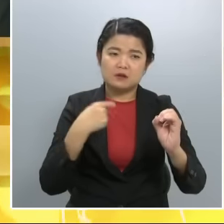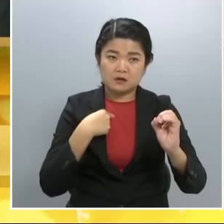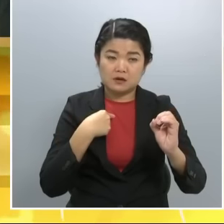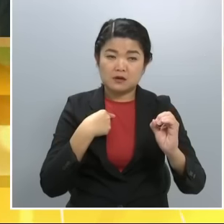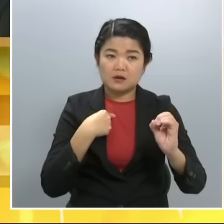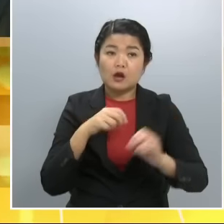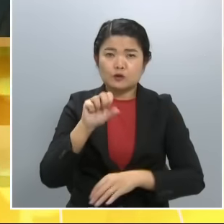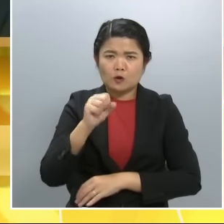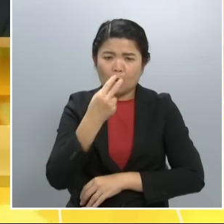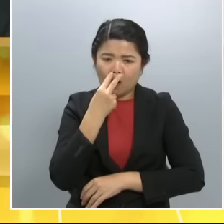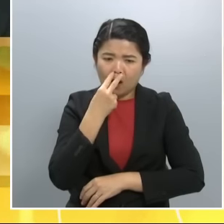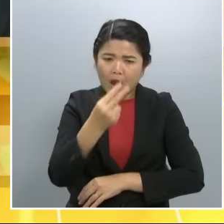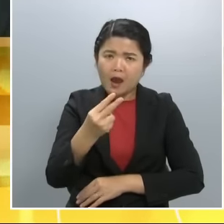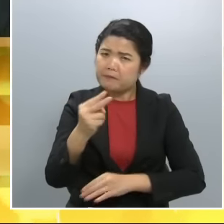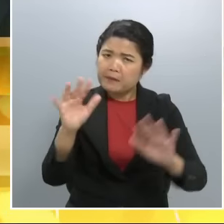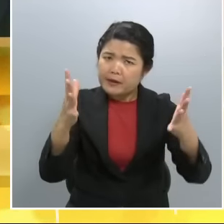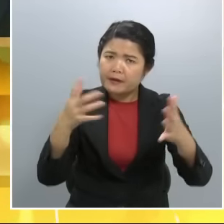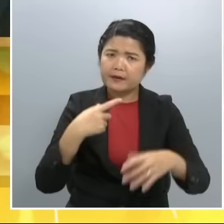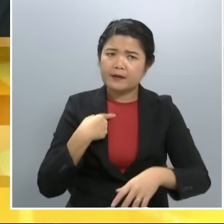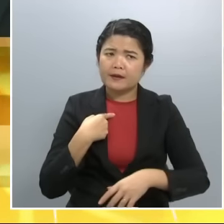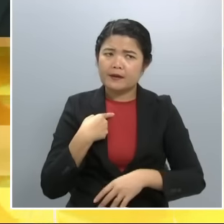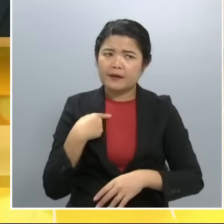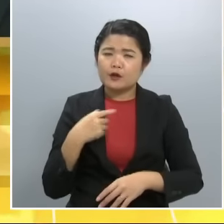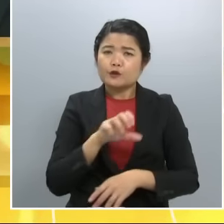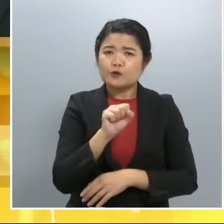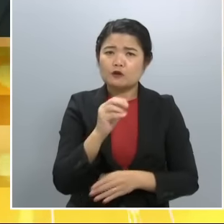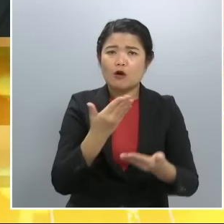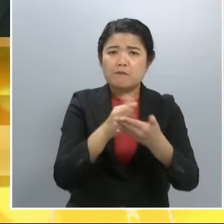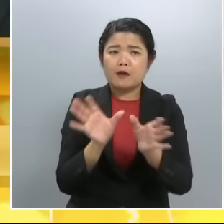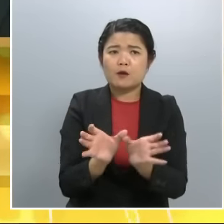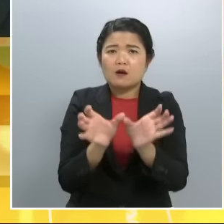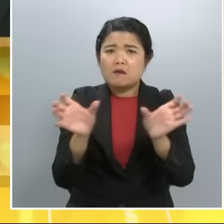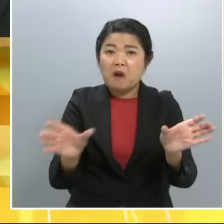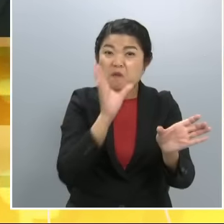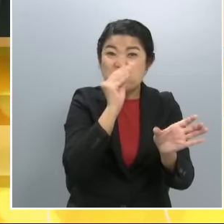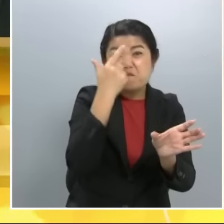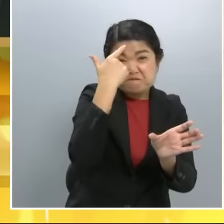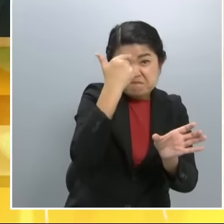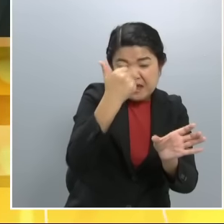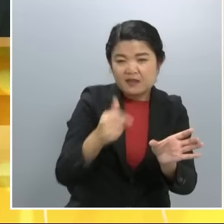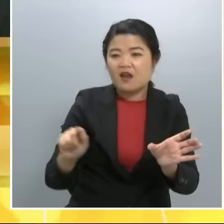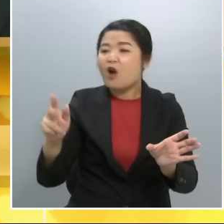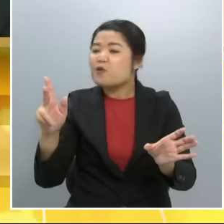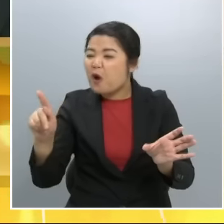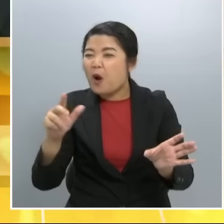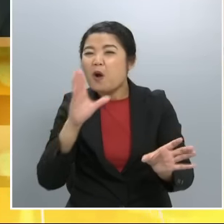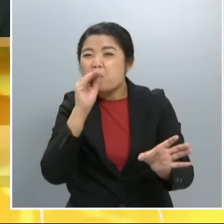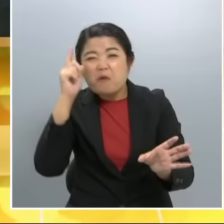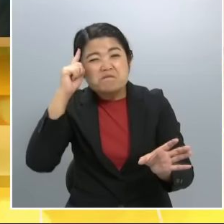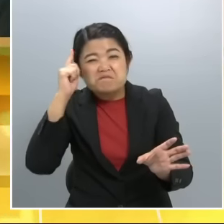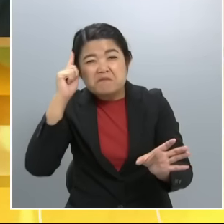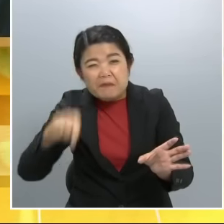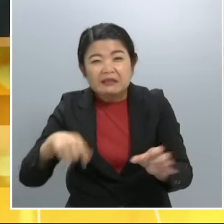แล้วก็ไม่เคยเขาอย่างไม่เคยได้ยินว่าเขาแบ่งแยกสสเป็นประเภทกอพูดเก่งแล้วประเภทขอพูดไม่เก่งทำงานเก่งไม่เคยได้ยิน